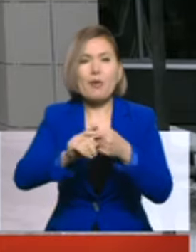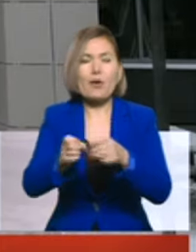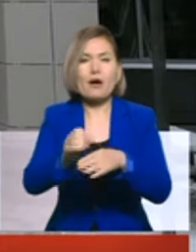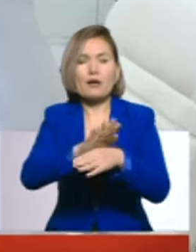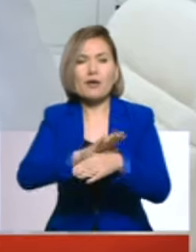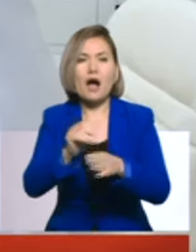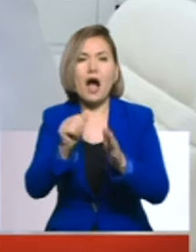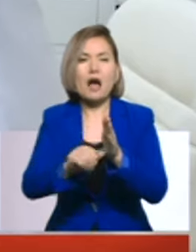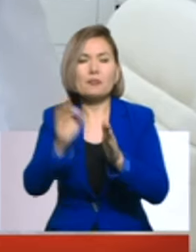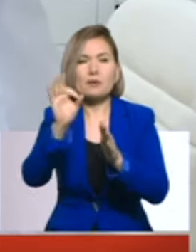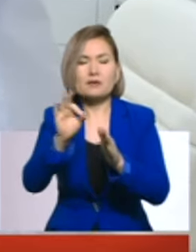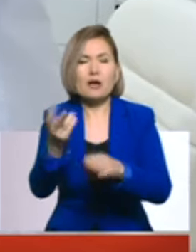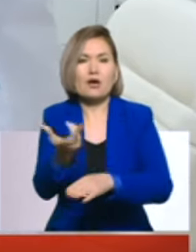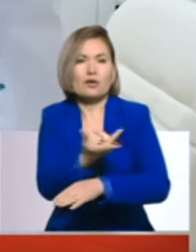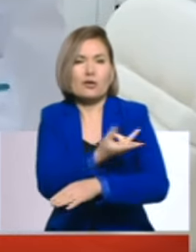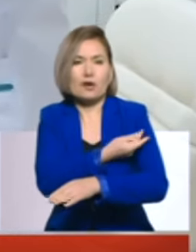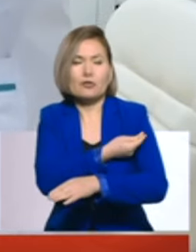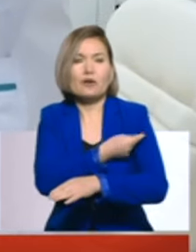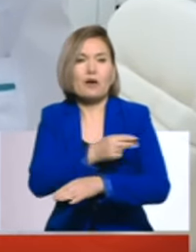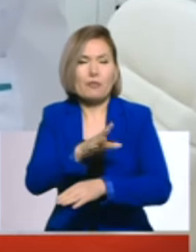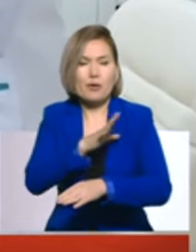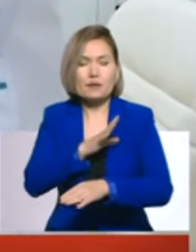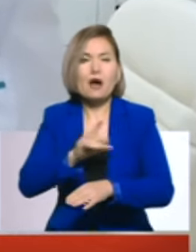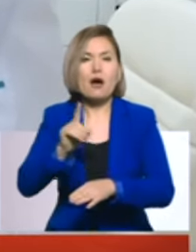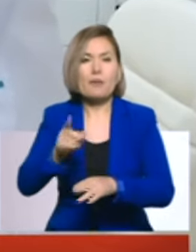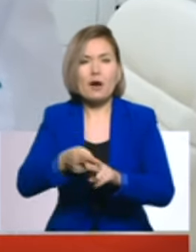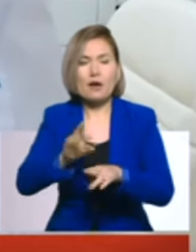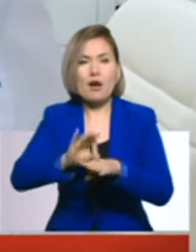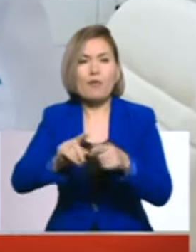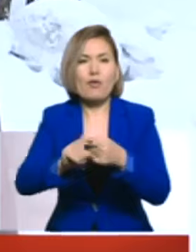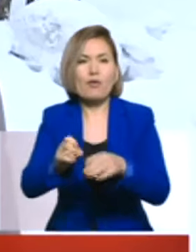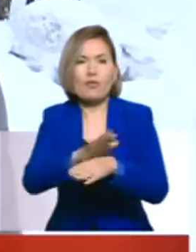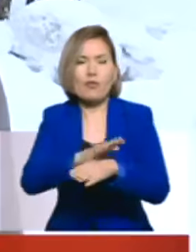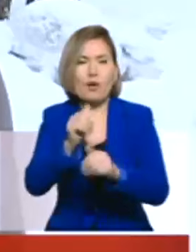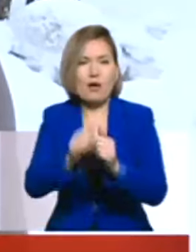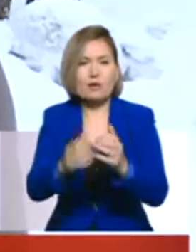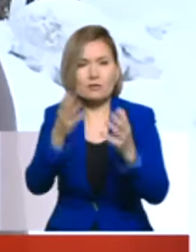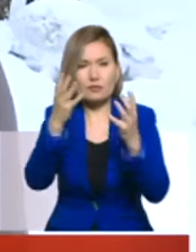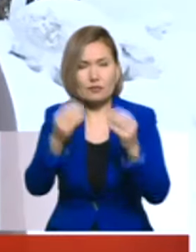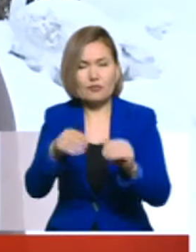қарсы иммунитет қалыптастыратын екпе салдырған. Дегенмен ауру дес бермей тұр.